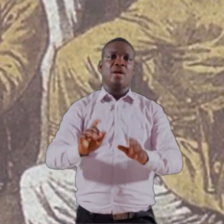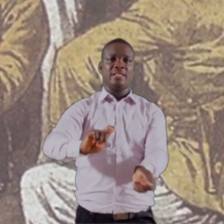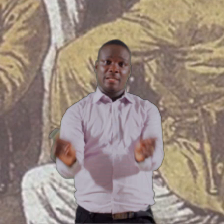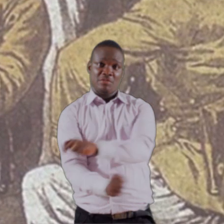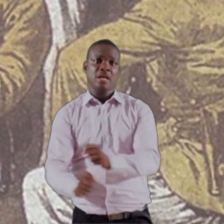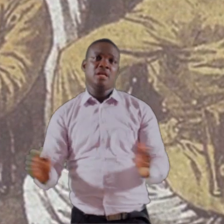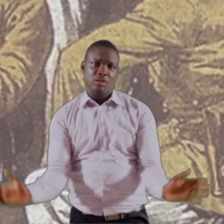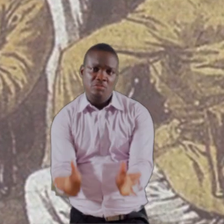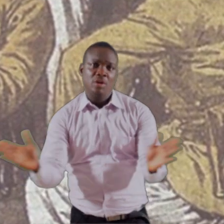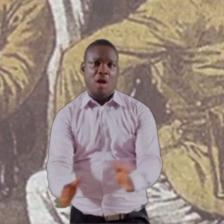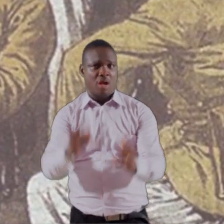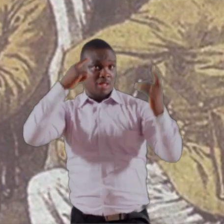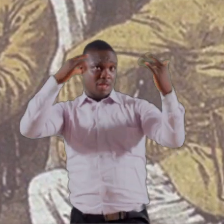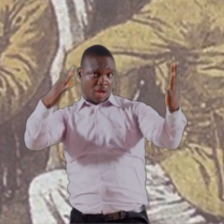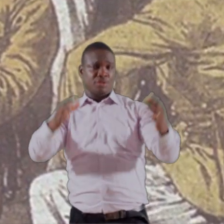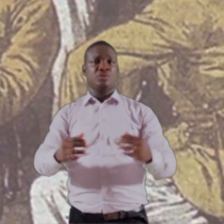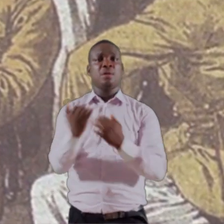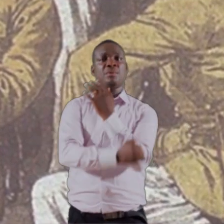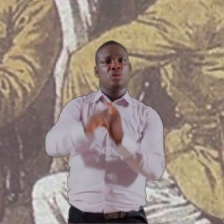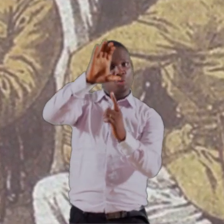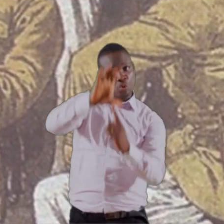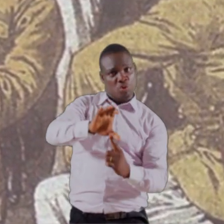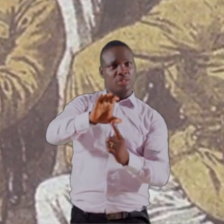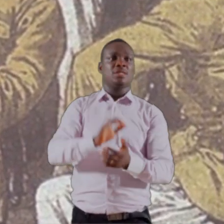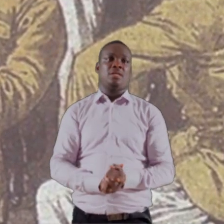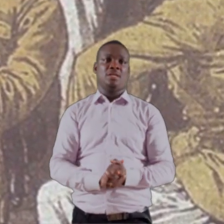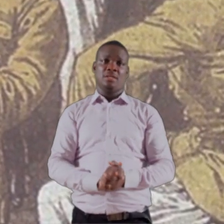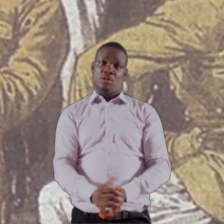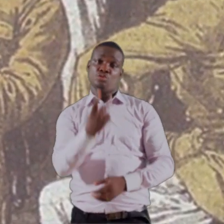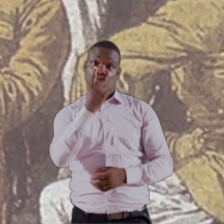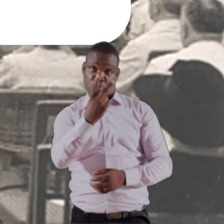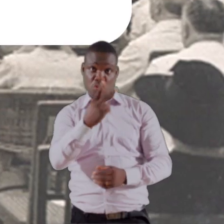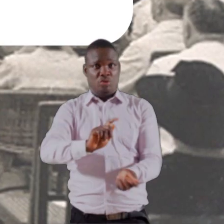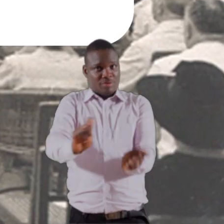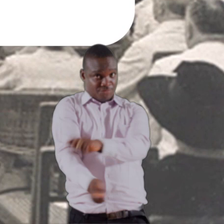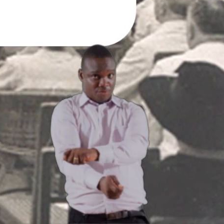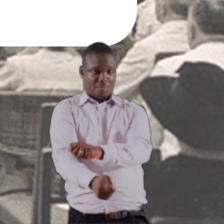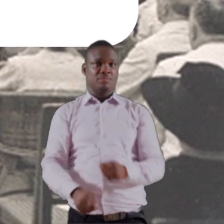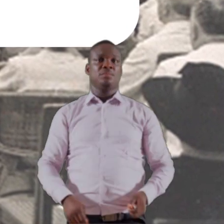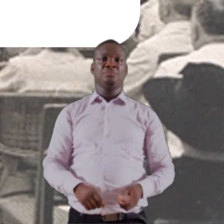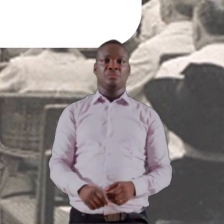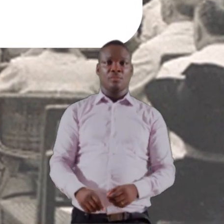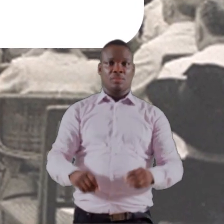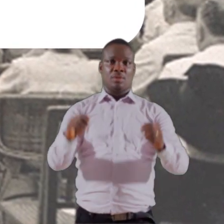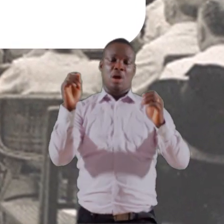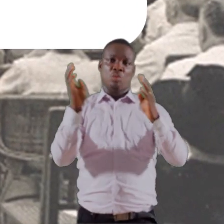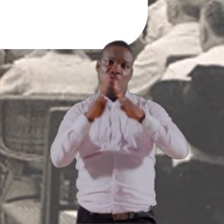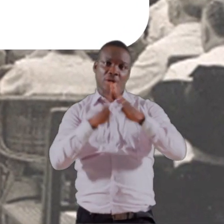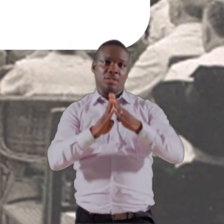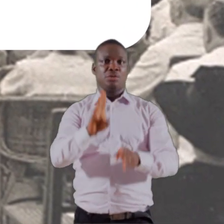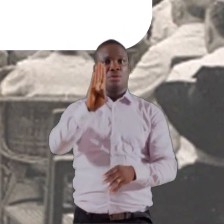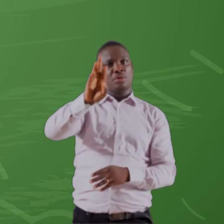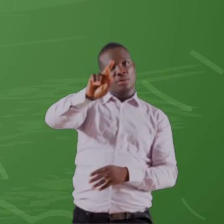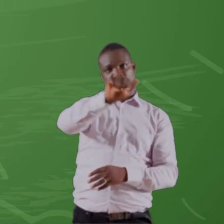susciter de l'espoir chez les colonisés. Il s'agit essentiellement de deux réformes, les réformes de la conférence de Brazzaville